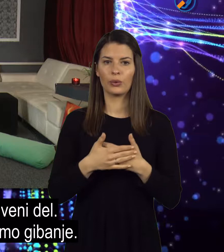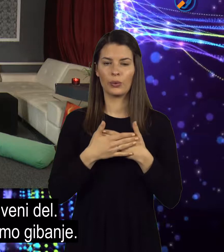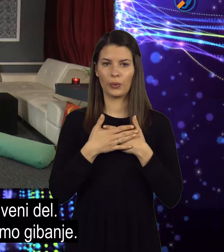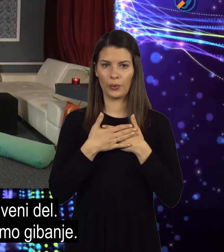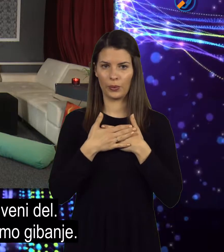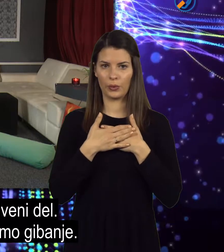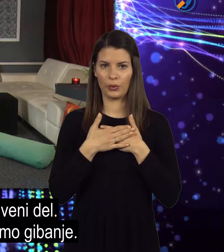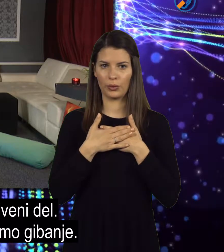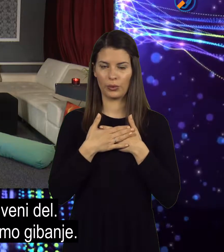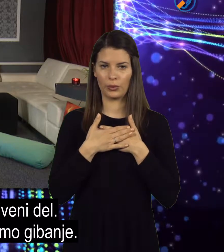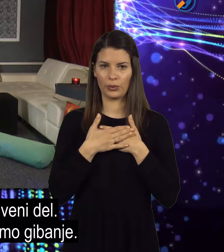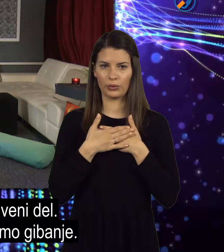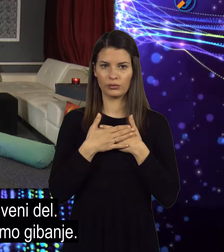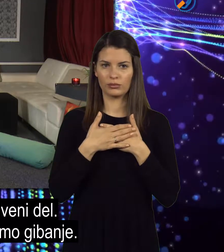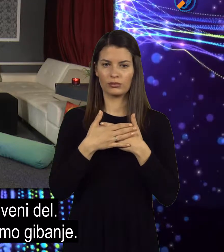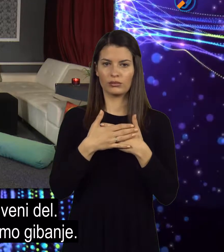Z izdihom